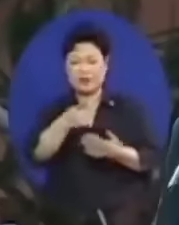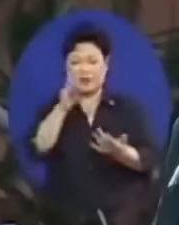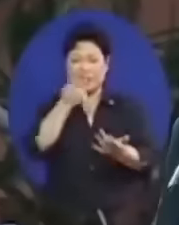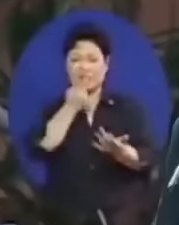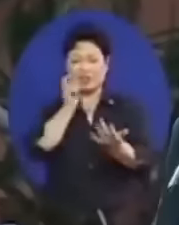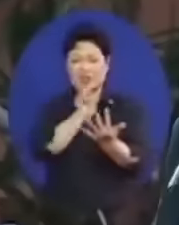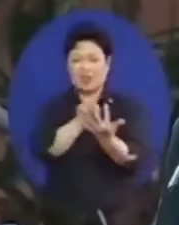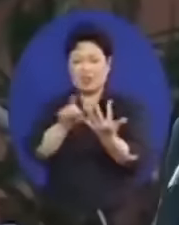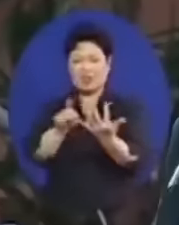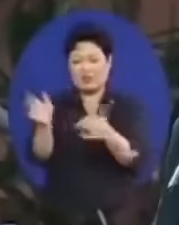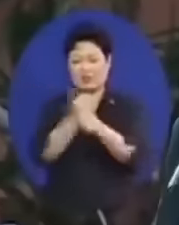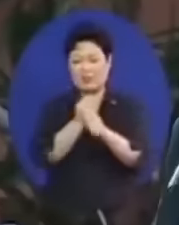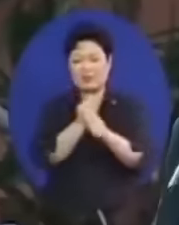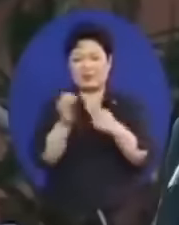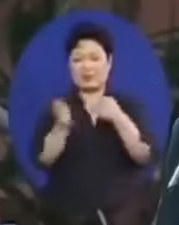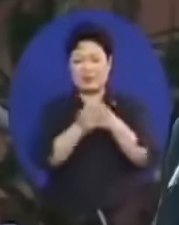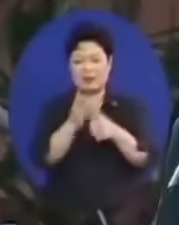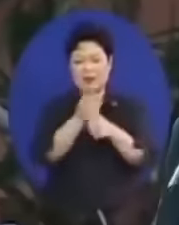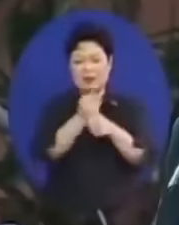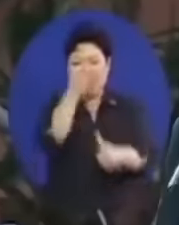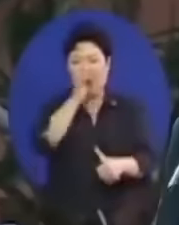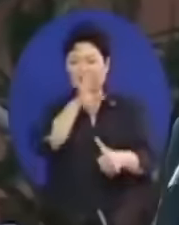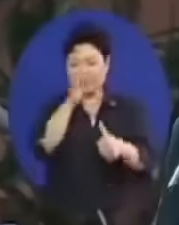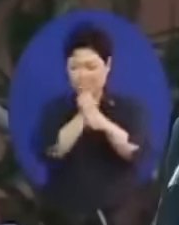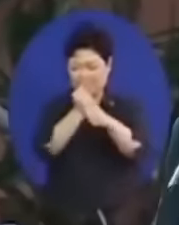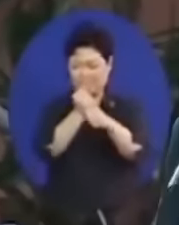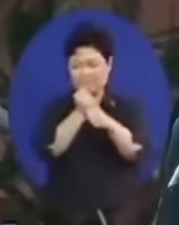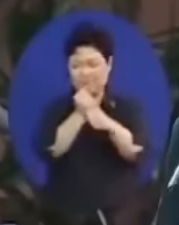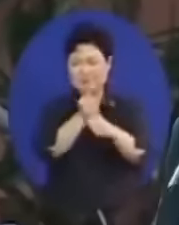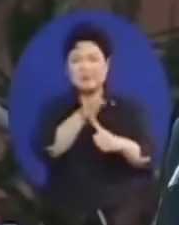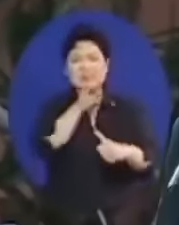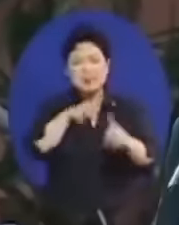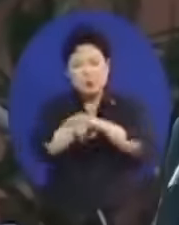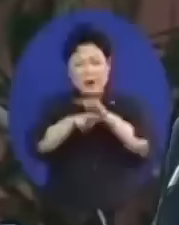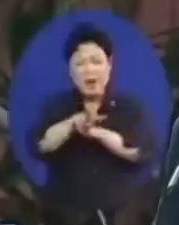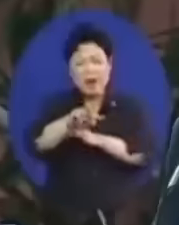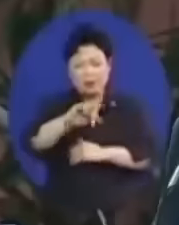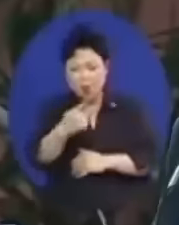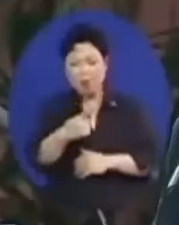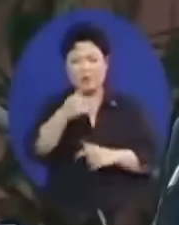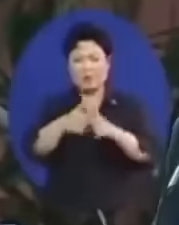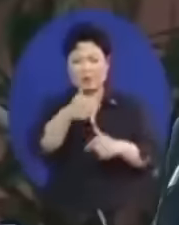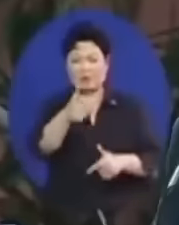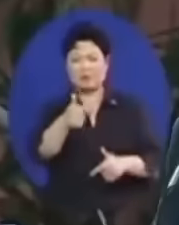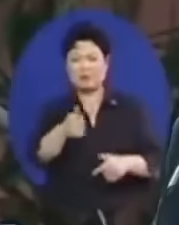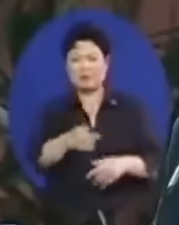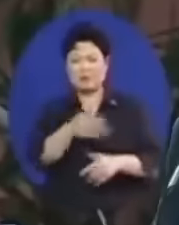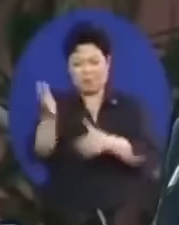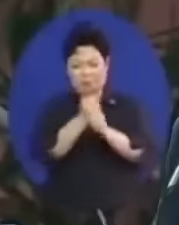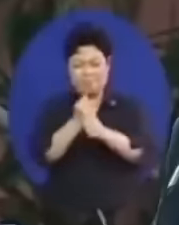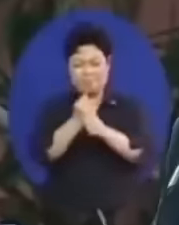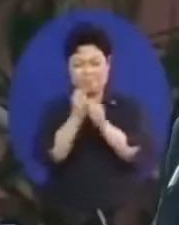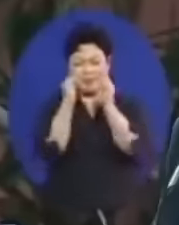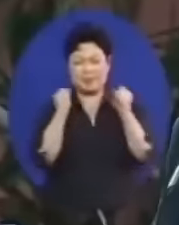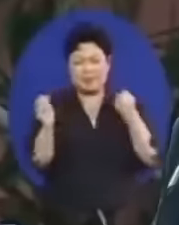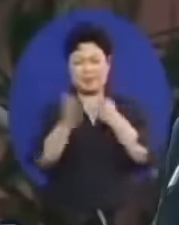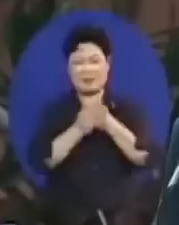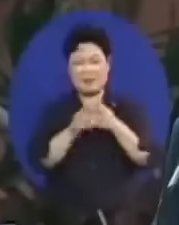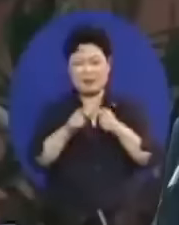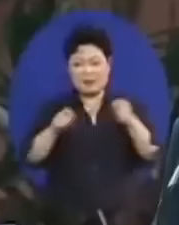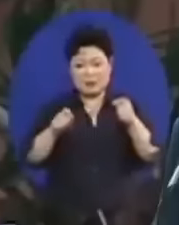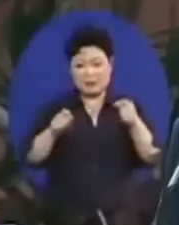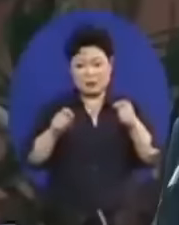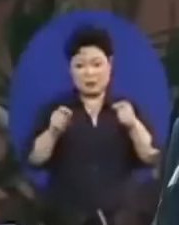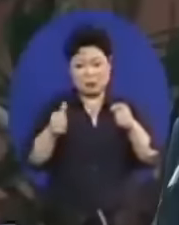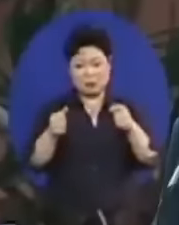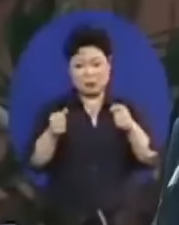있으니 놓칠 수가 없습니다. 아무리 도망을 치려도 예수님이 잡고 계심으로 끈을 좀 놓쳐주면